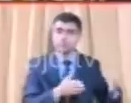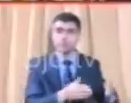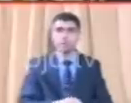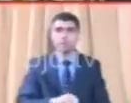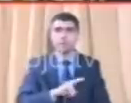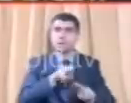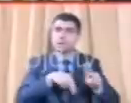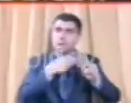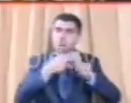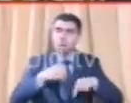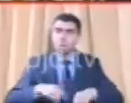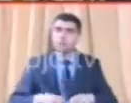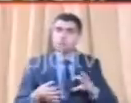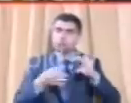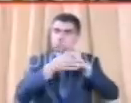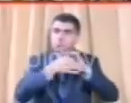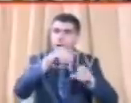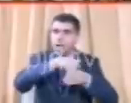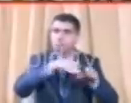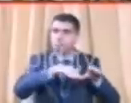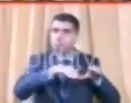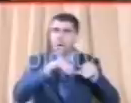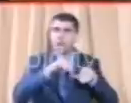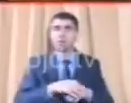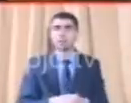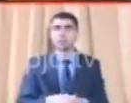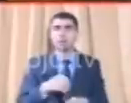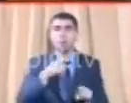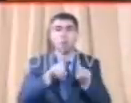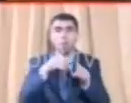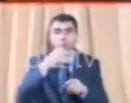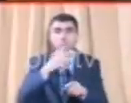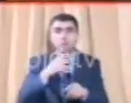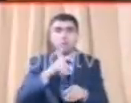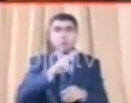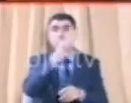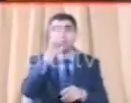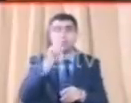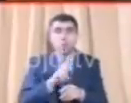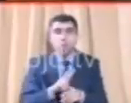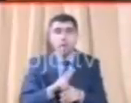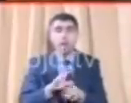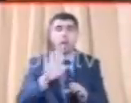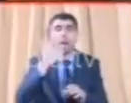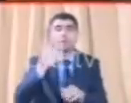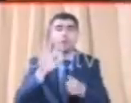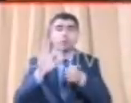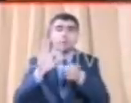السيد الرئيس، شكرا السيد النائب المحترم. اسئله الفريق الاشتراكي اكثر من داكشي اللي قلتي،